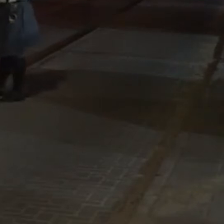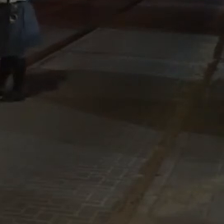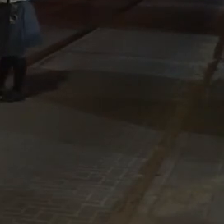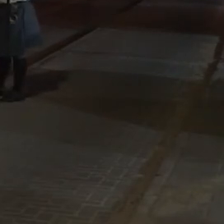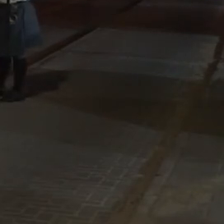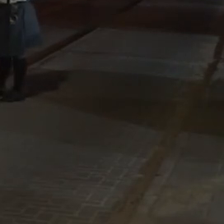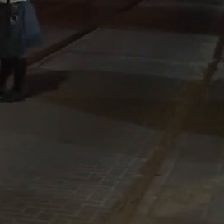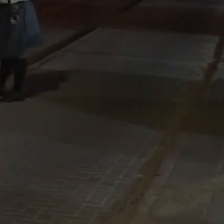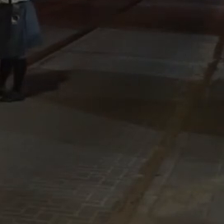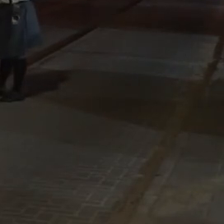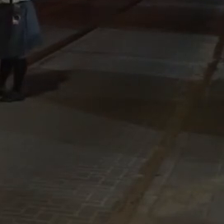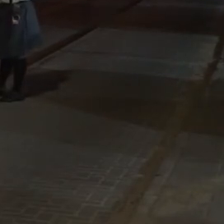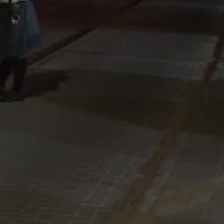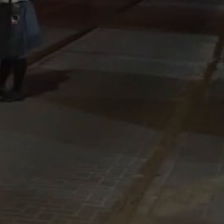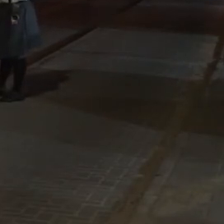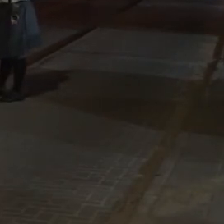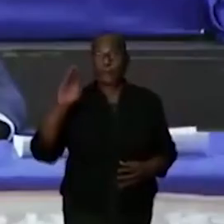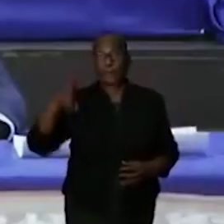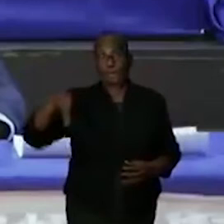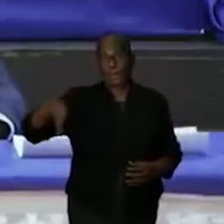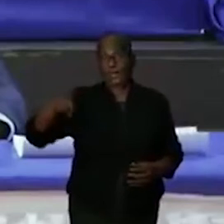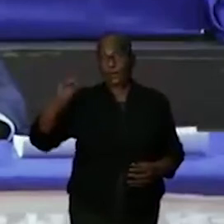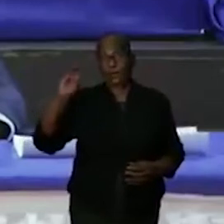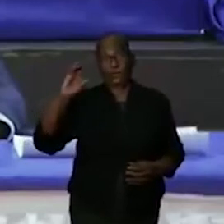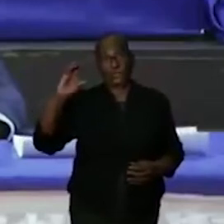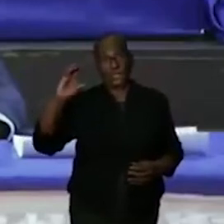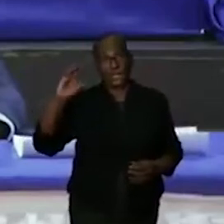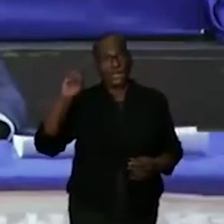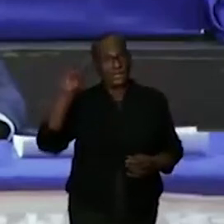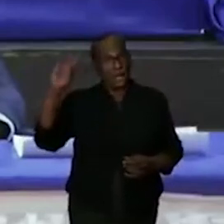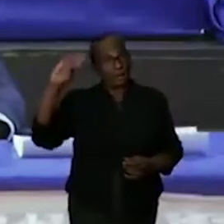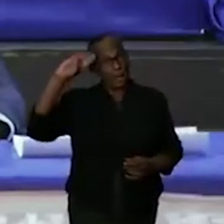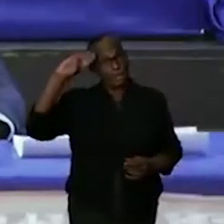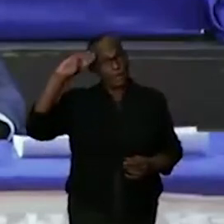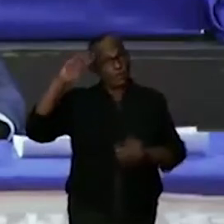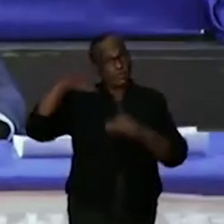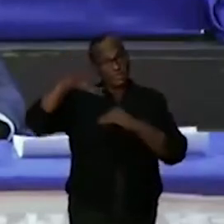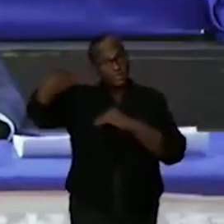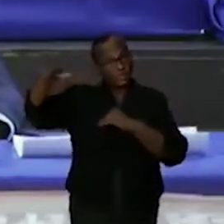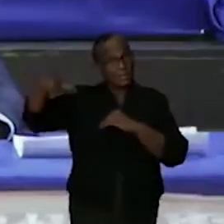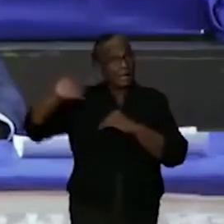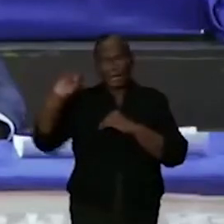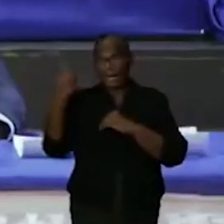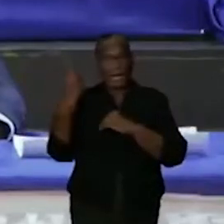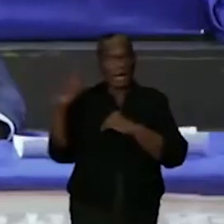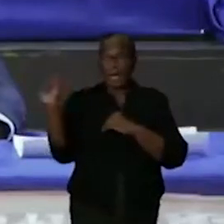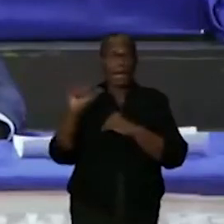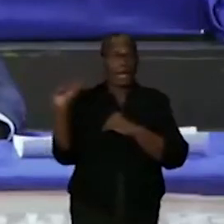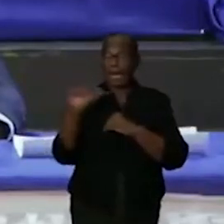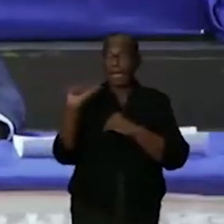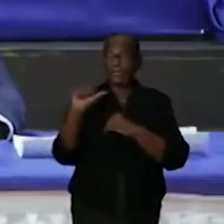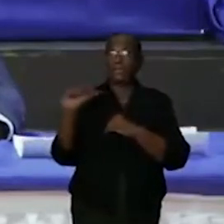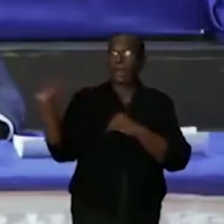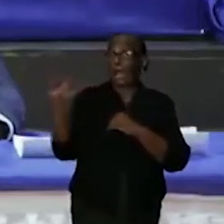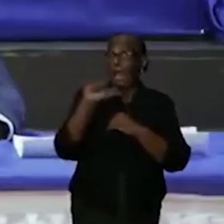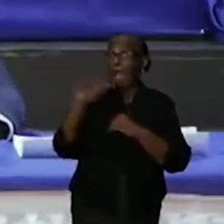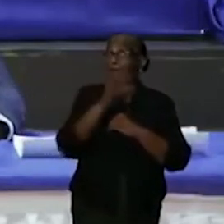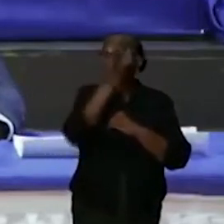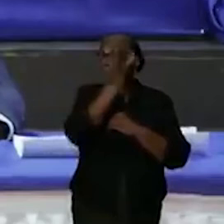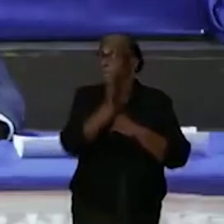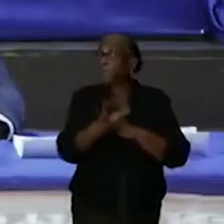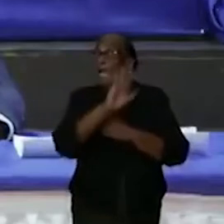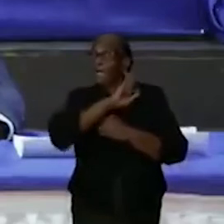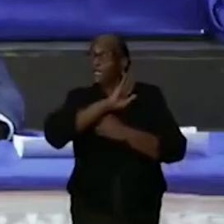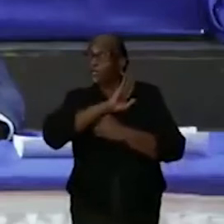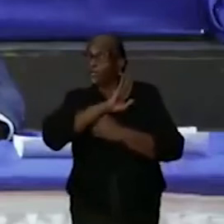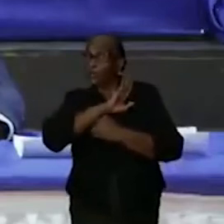Ik denk niet dat het alleen gaat blijven bij POC. Overbrengen is ook een hele organisatie. Het kost ook behoorlijk geld. Ik denk dat wij